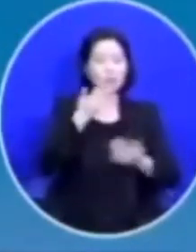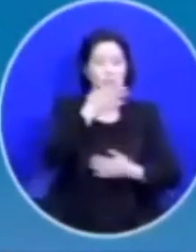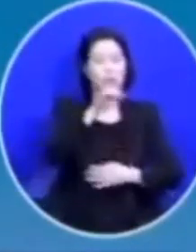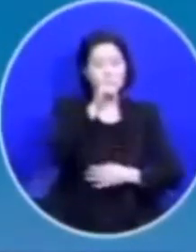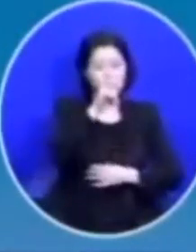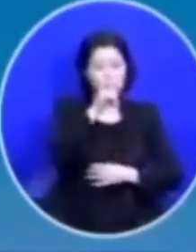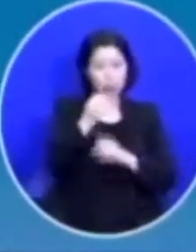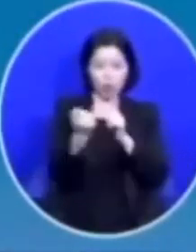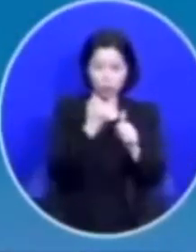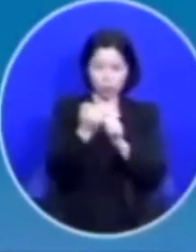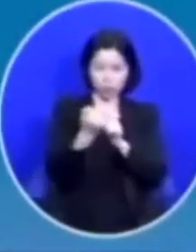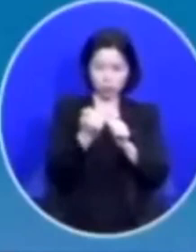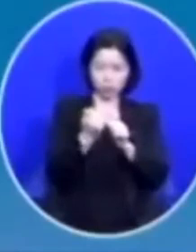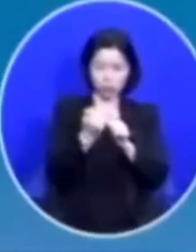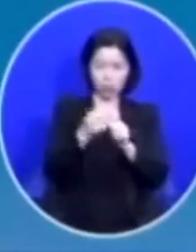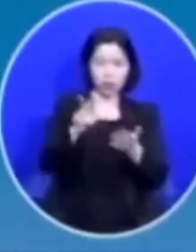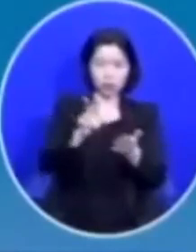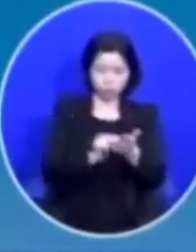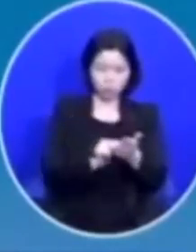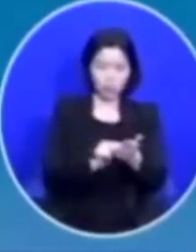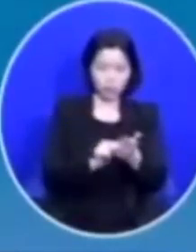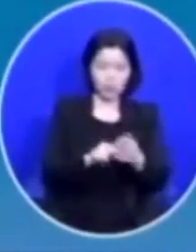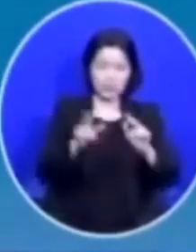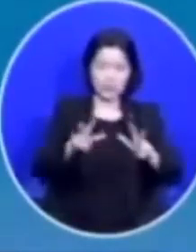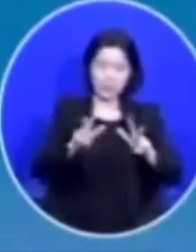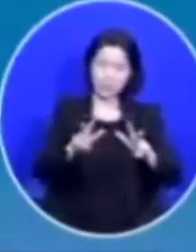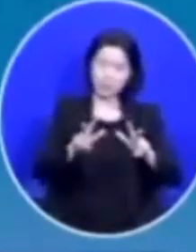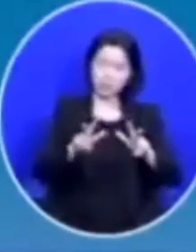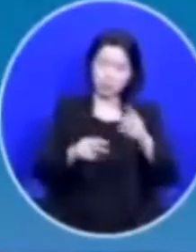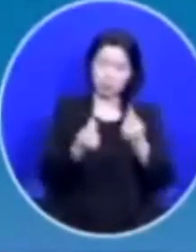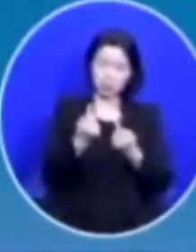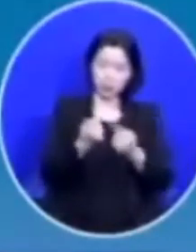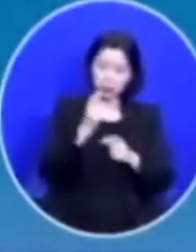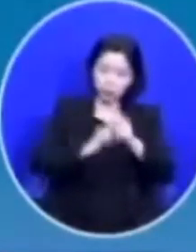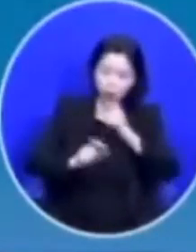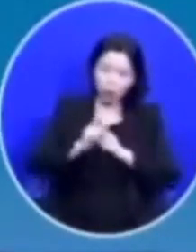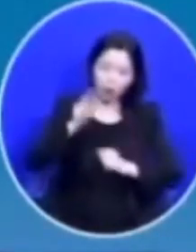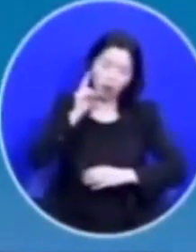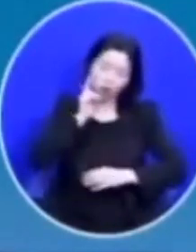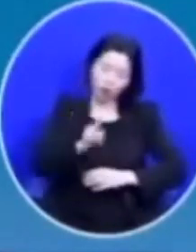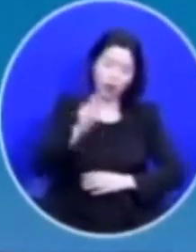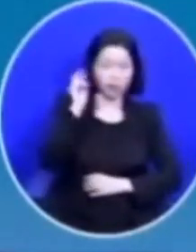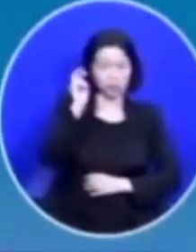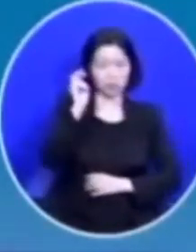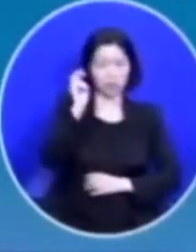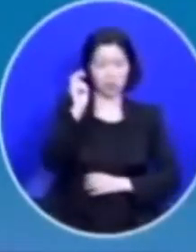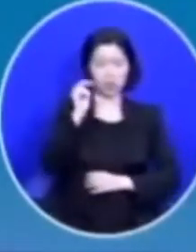사이의 문제는 아마 지금보다도 훨씬 더 심각해 질 겁니다